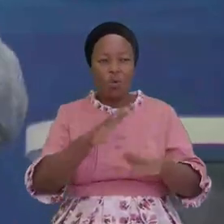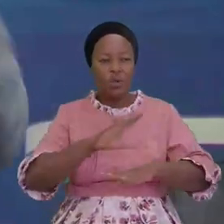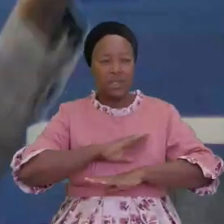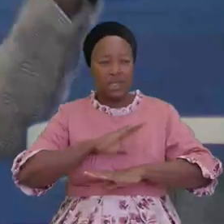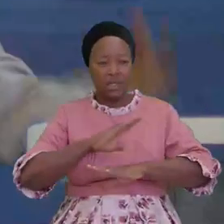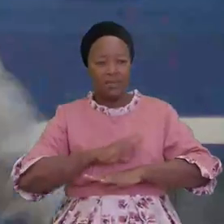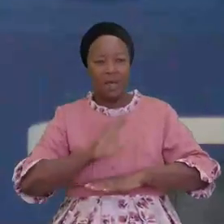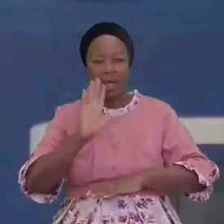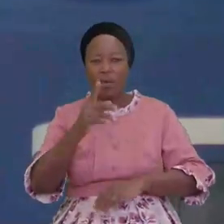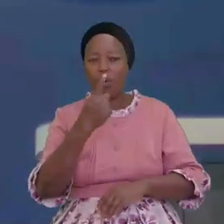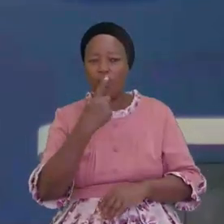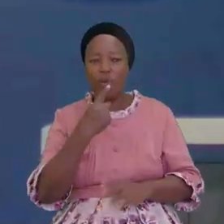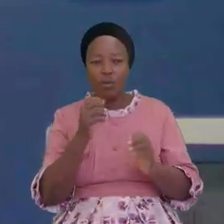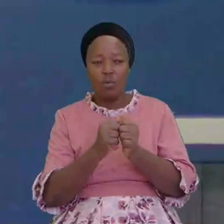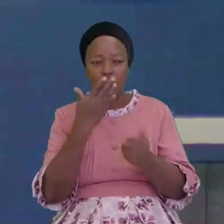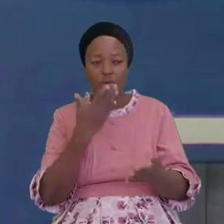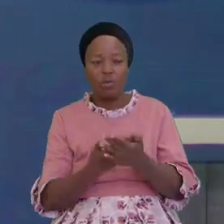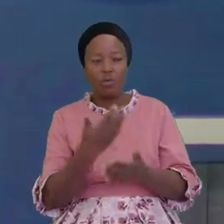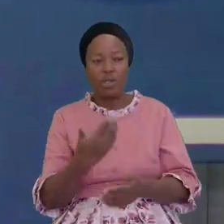Verset 5 là-bas.